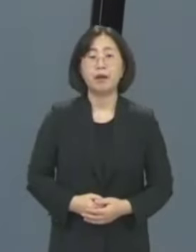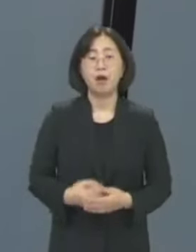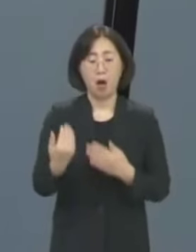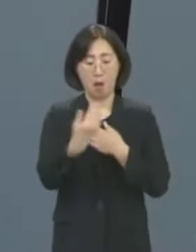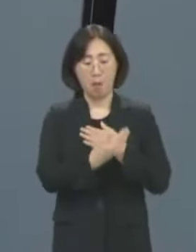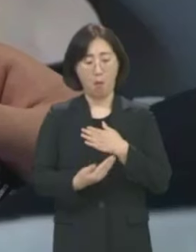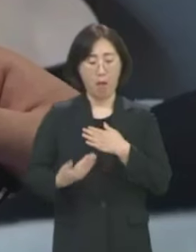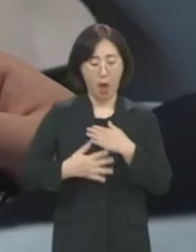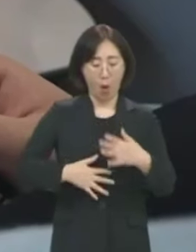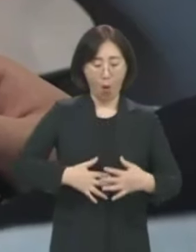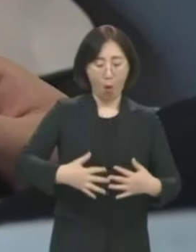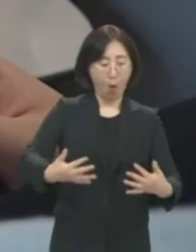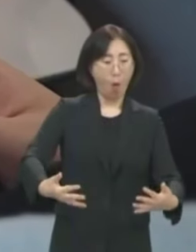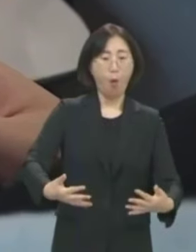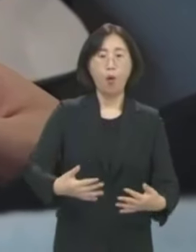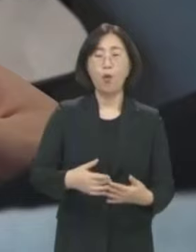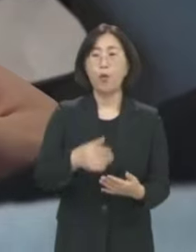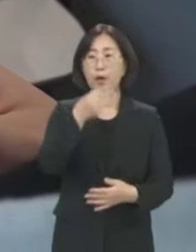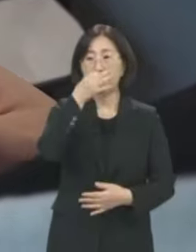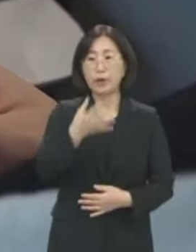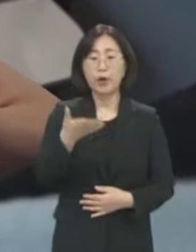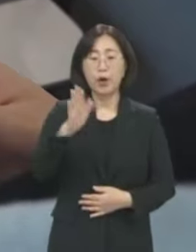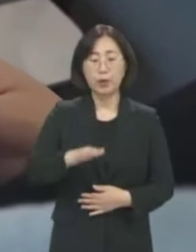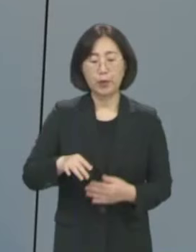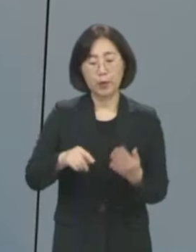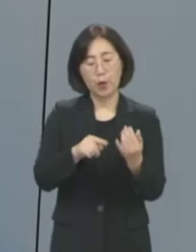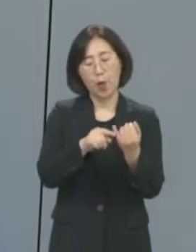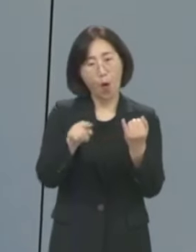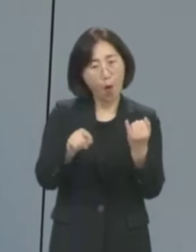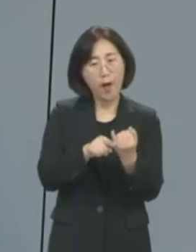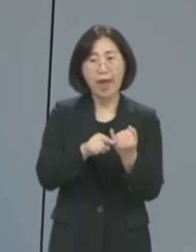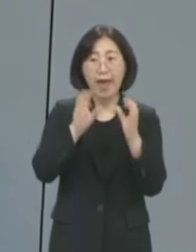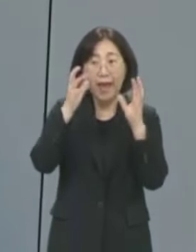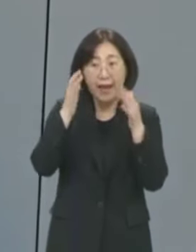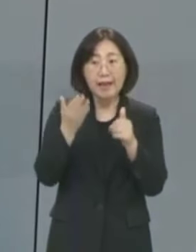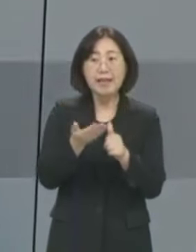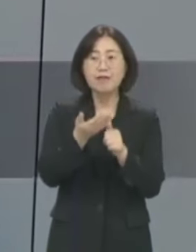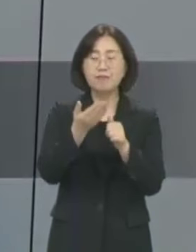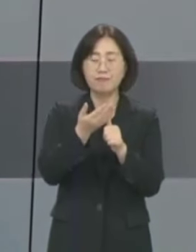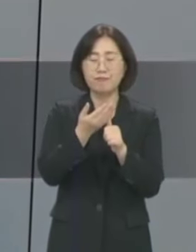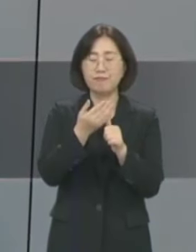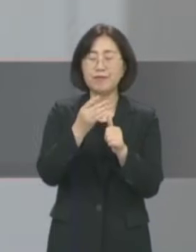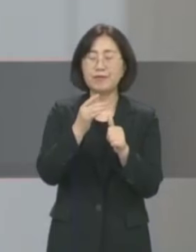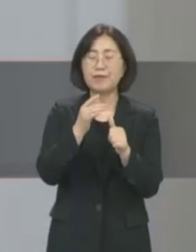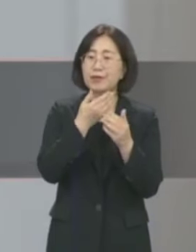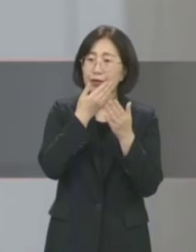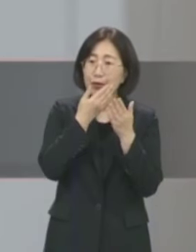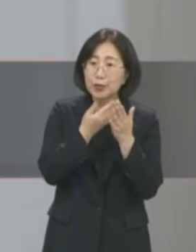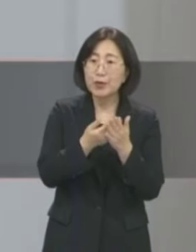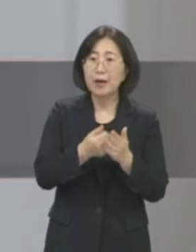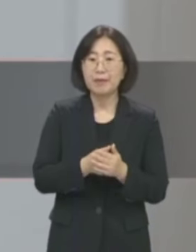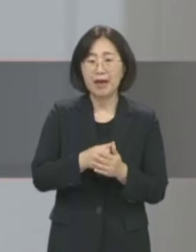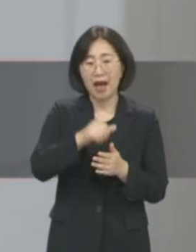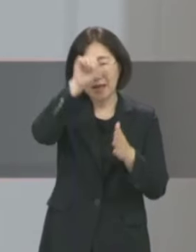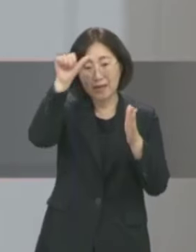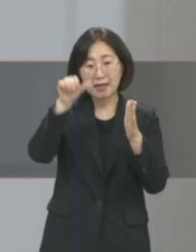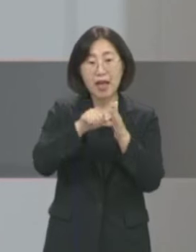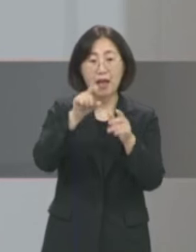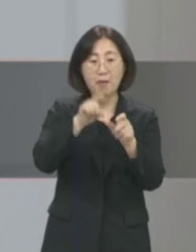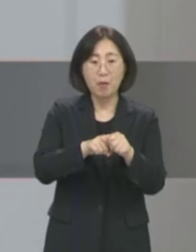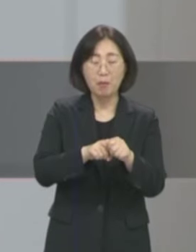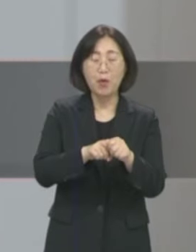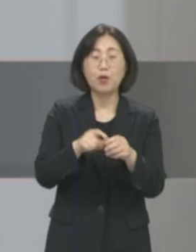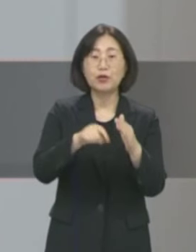변화에 매 순간 힘들어도 뱃속에서 아이를 키우는 하루하루가 소중합니다. 인생의 목표 중에 하나가